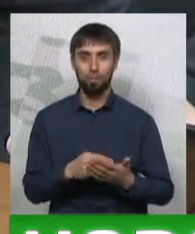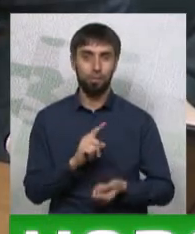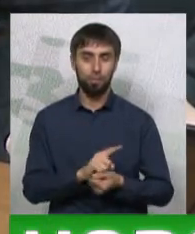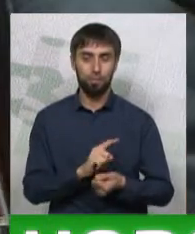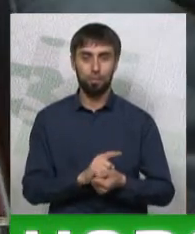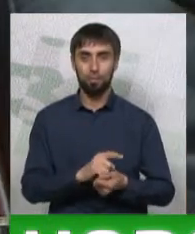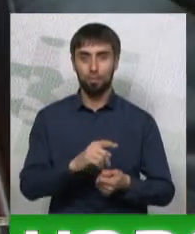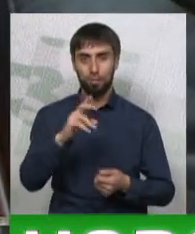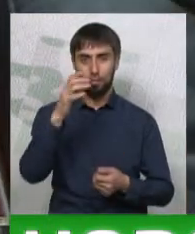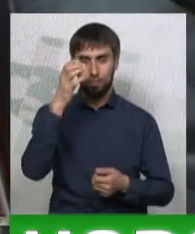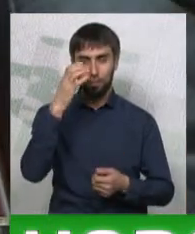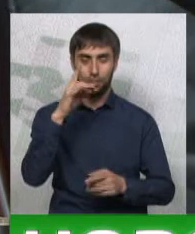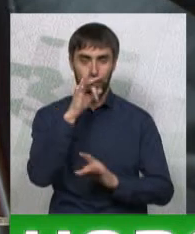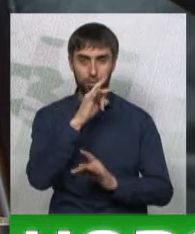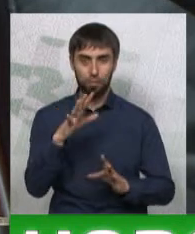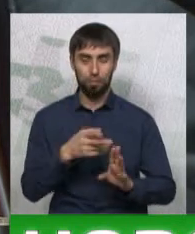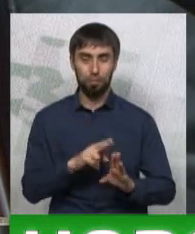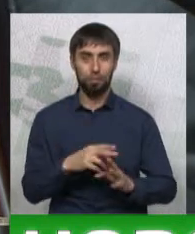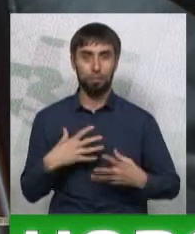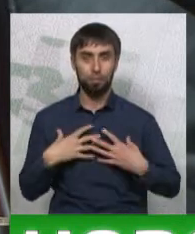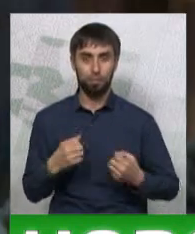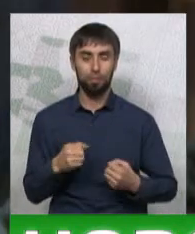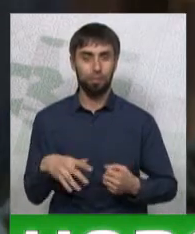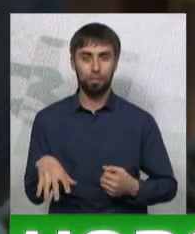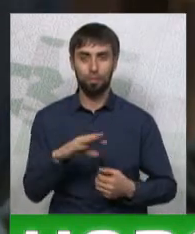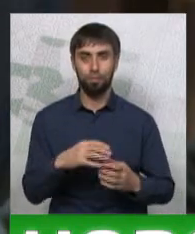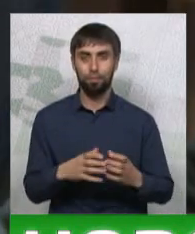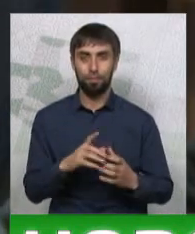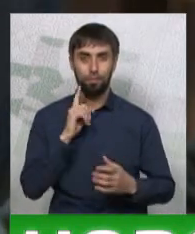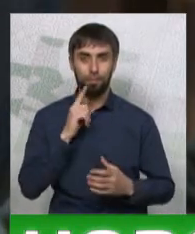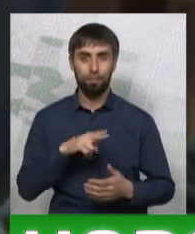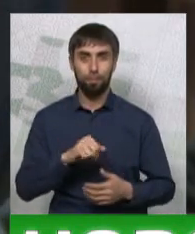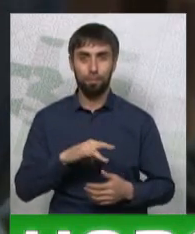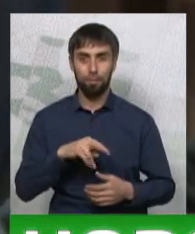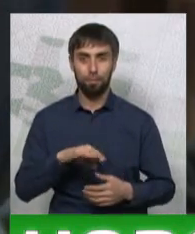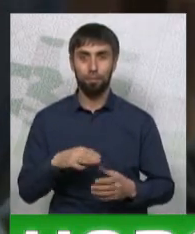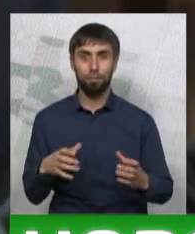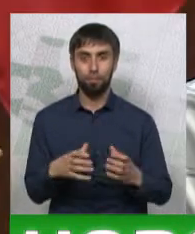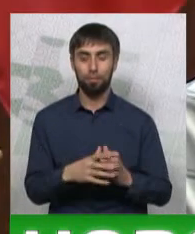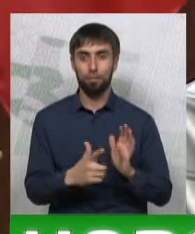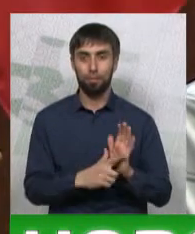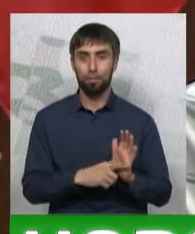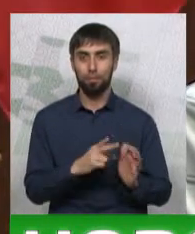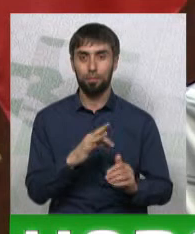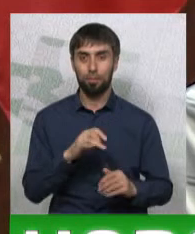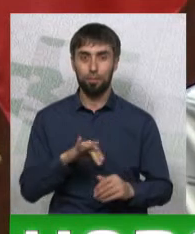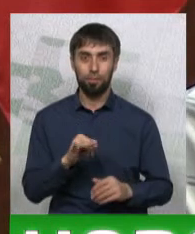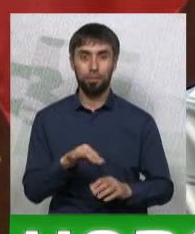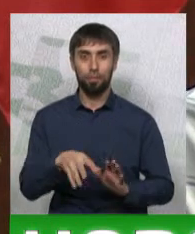налогам, образованию, культуре, здравоохранению. Всего в составе молодежного парламента образованы 7 комитетов